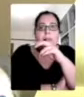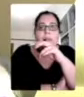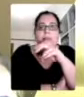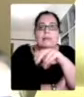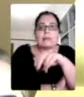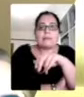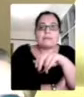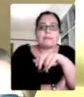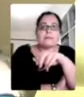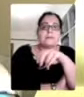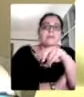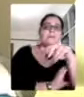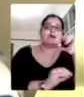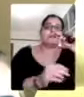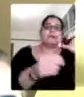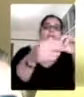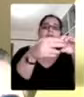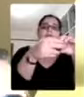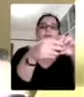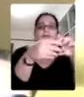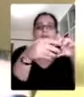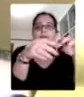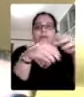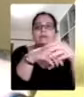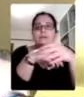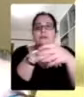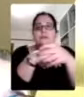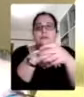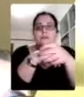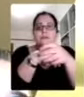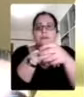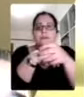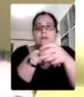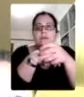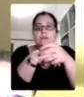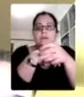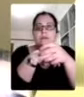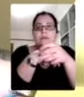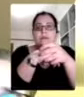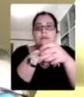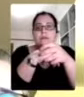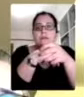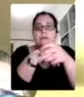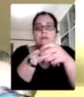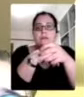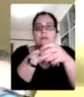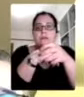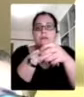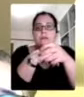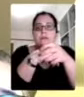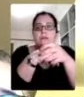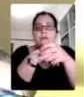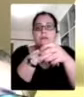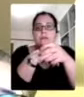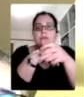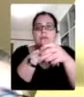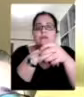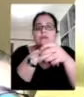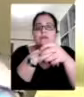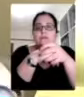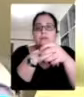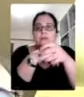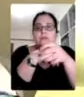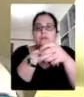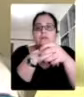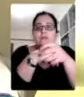Şimdi ağaçlar falan daha az dayanıklı o yüksek ısılara falan. Bir de ikincisi şey demişti, lüle taşı morta ile beraber bizim bildiğimiz